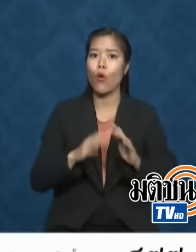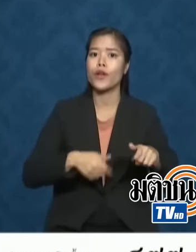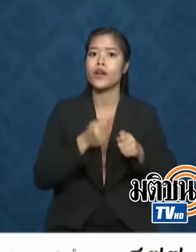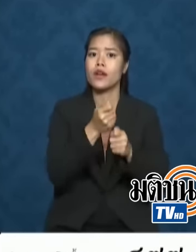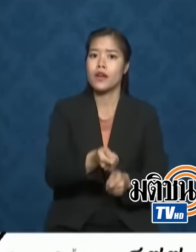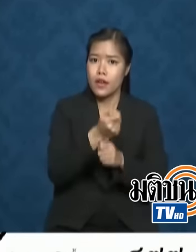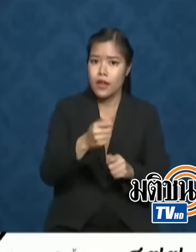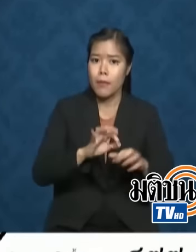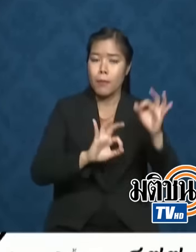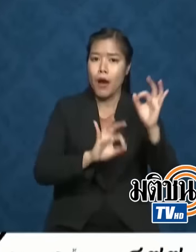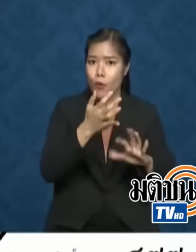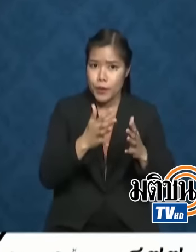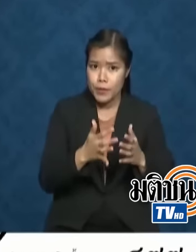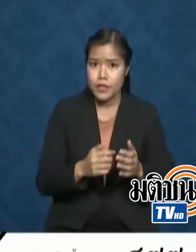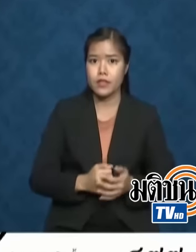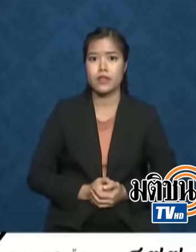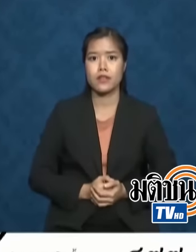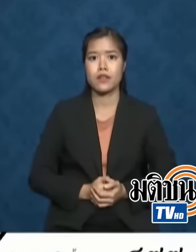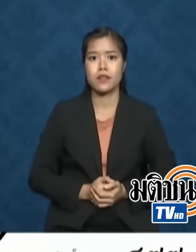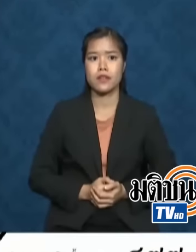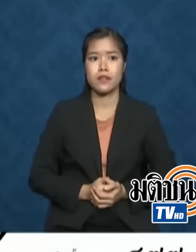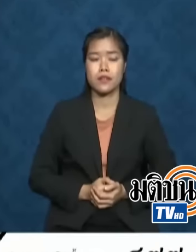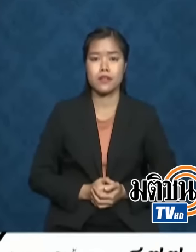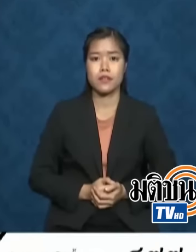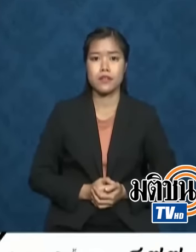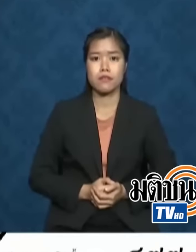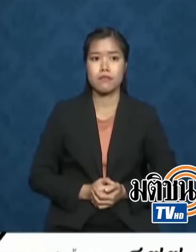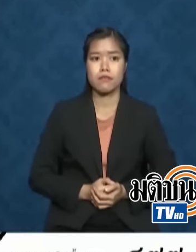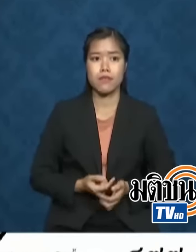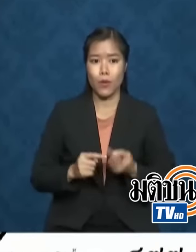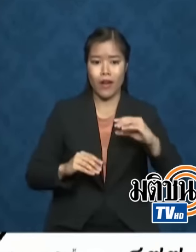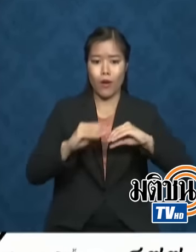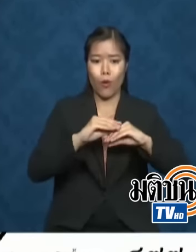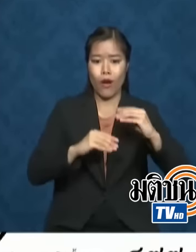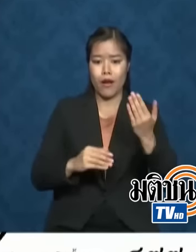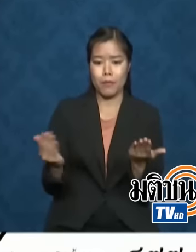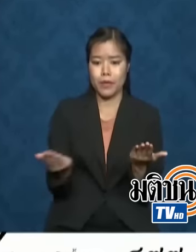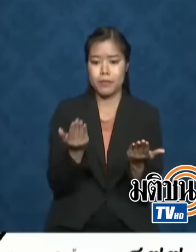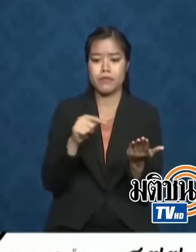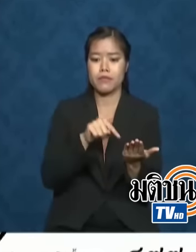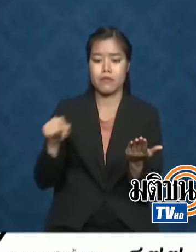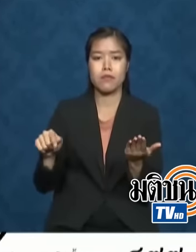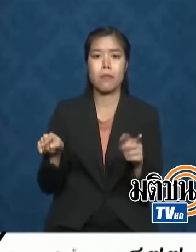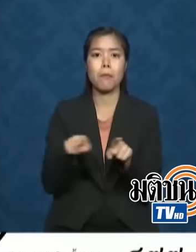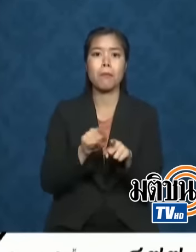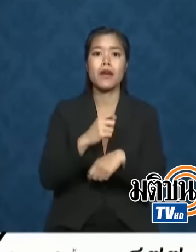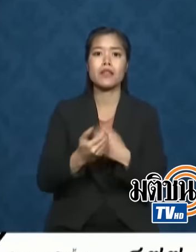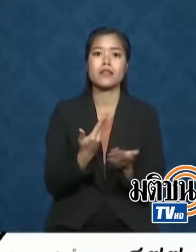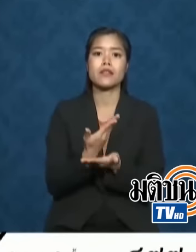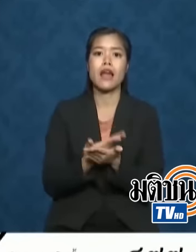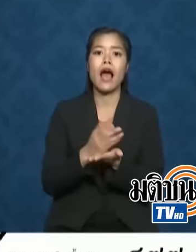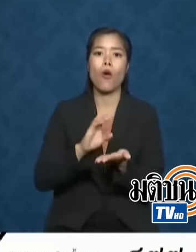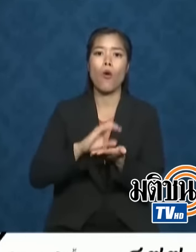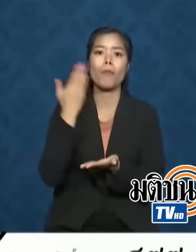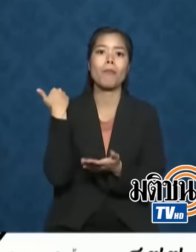การเผาซากพืชอีก7ล้านแต่ช้าก่อนครับ2โครงการนี้เหมือนงบประมาณปี66เดะเลยแล้ว3ใน4ของงบประมาณทั้